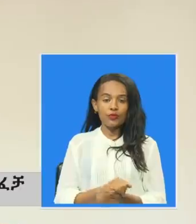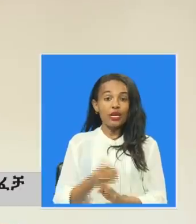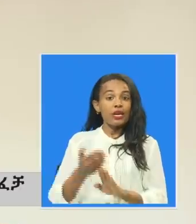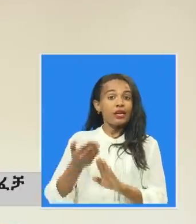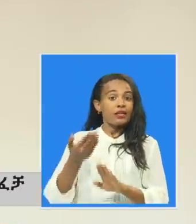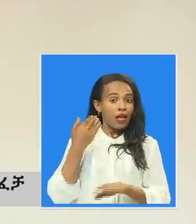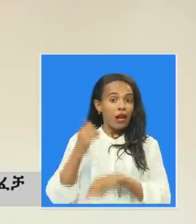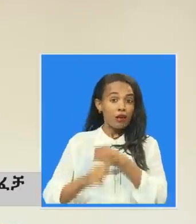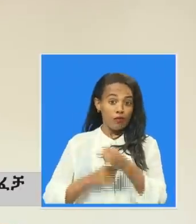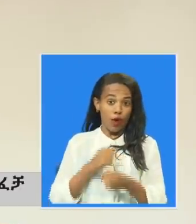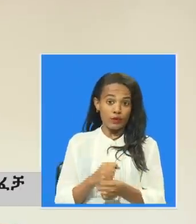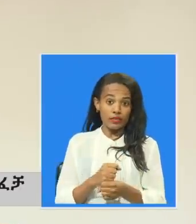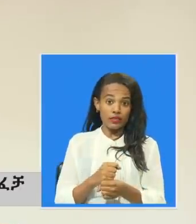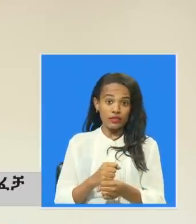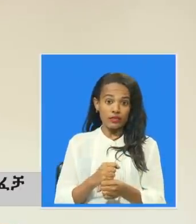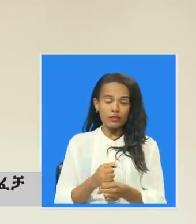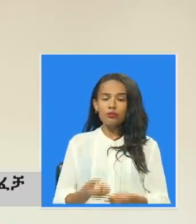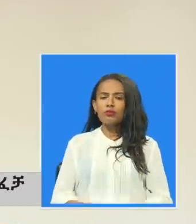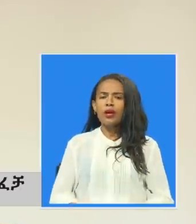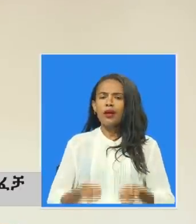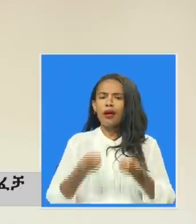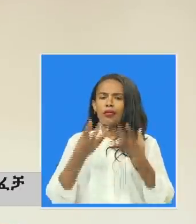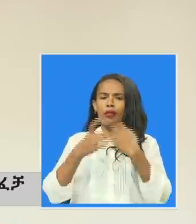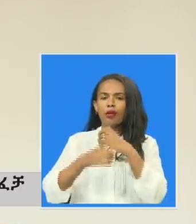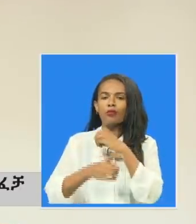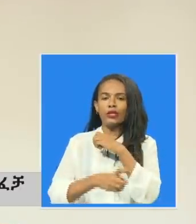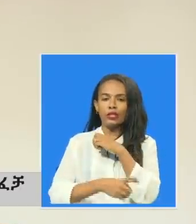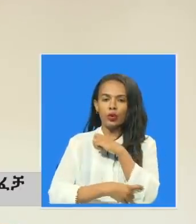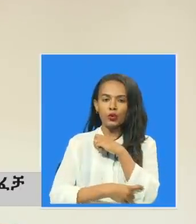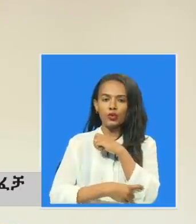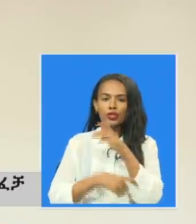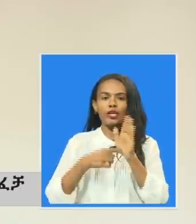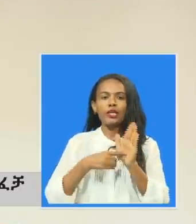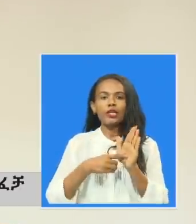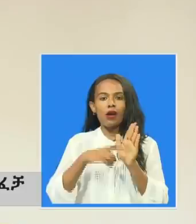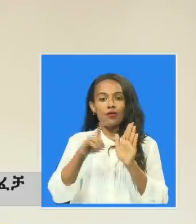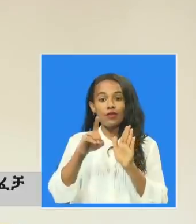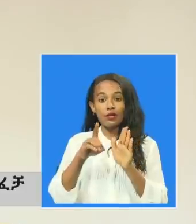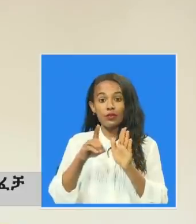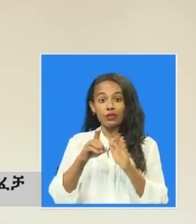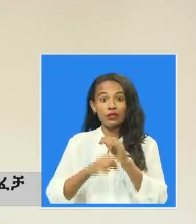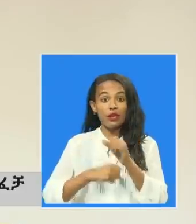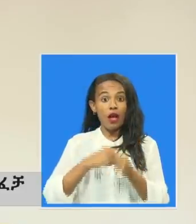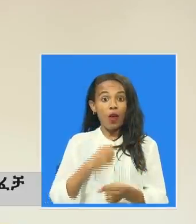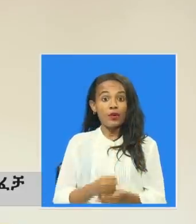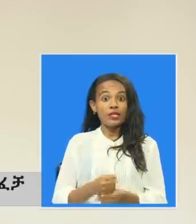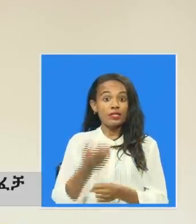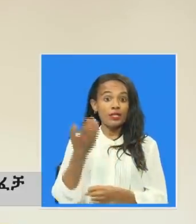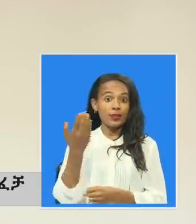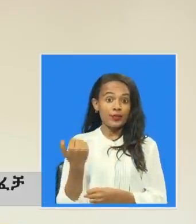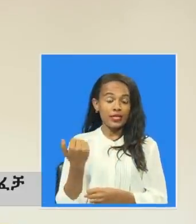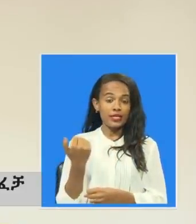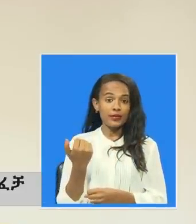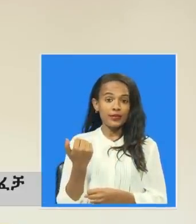ያለፈው አመት በርካታ ፈተናዎች የተጋፈጥንበትም አመት ነበር።